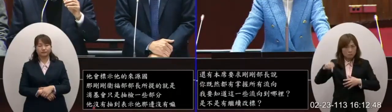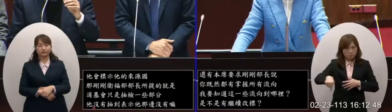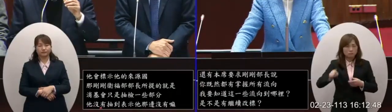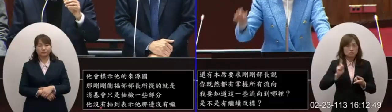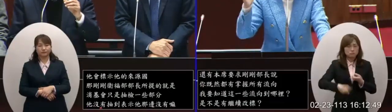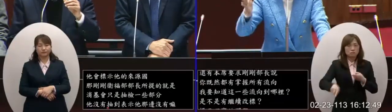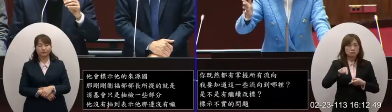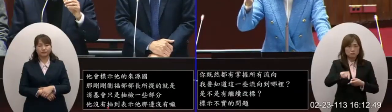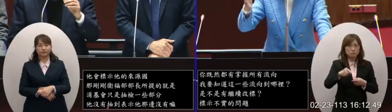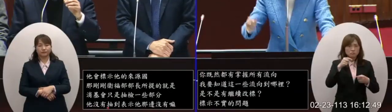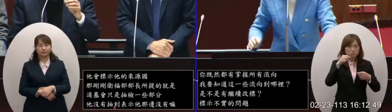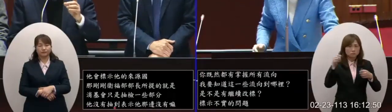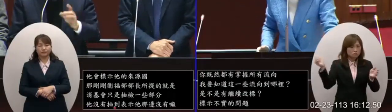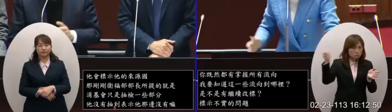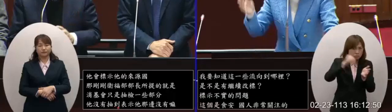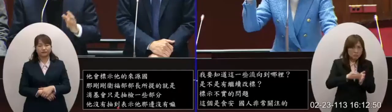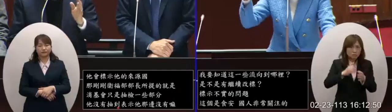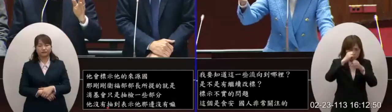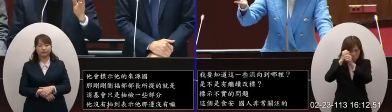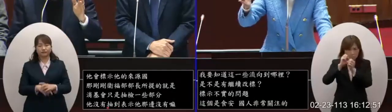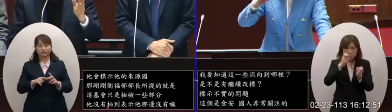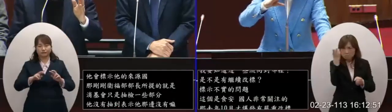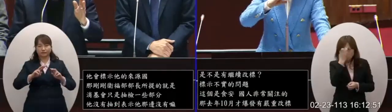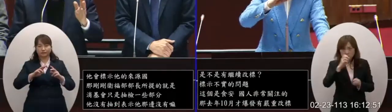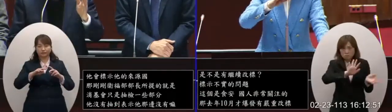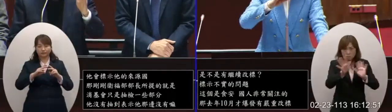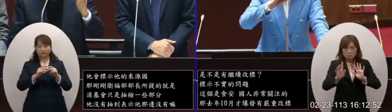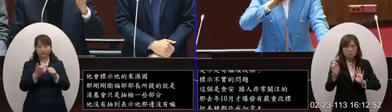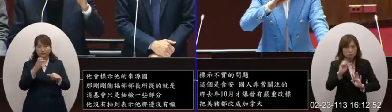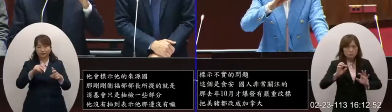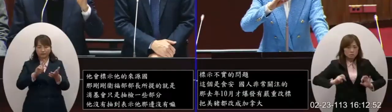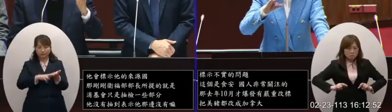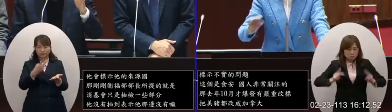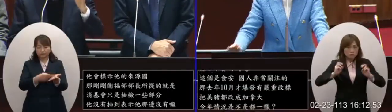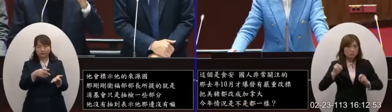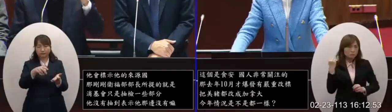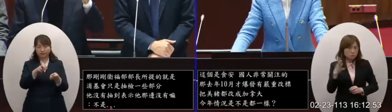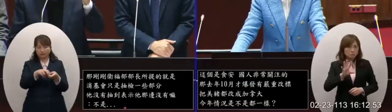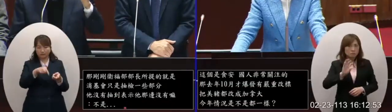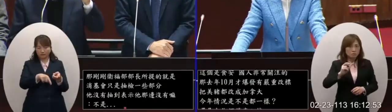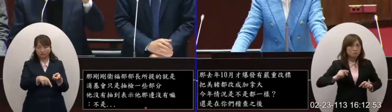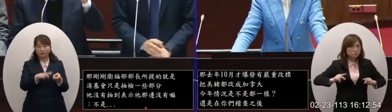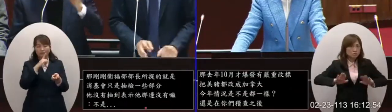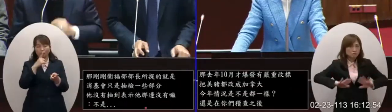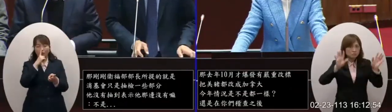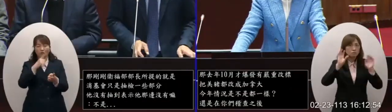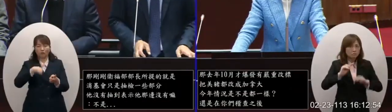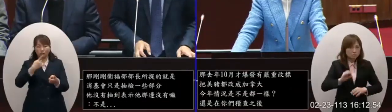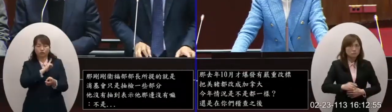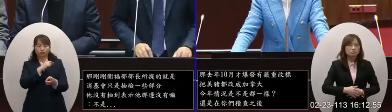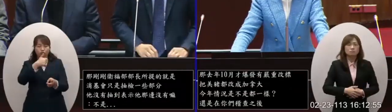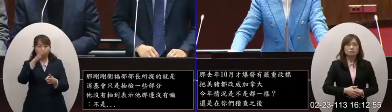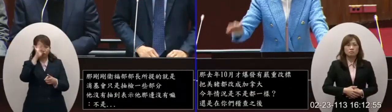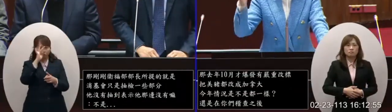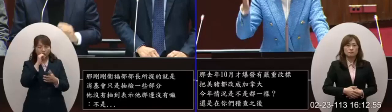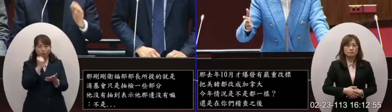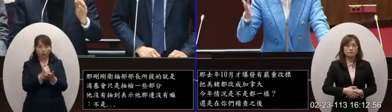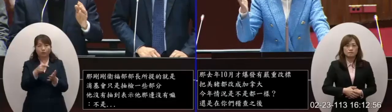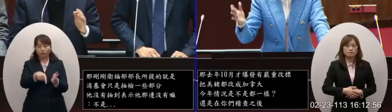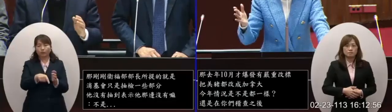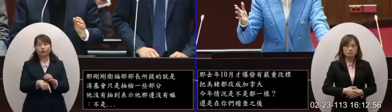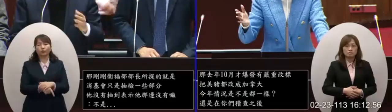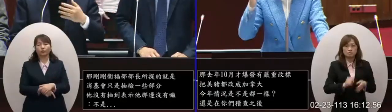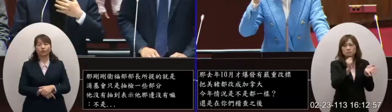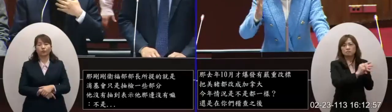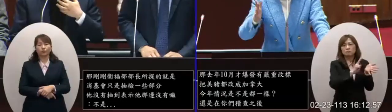已经有改善？本席要一个完整的报告。 改标的情形是我们主动去侦测出来的了。 欸、改